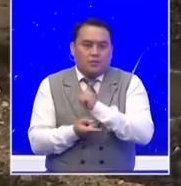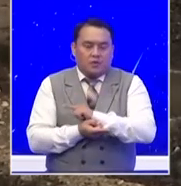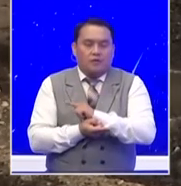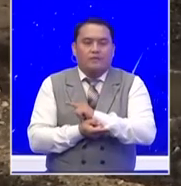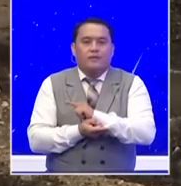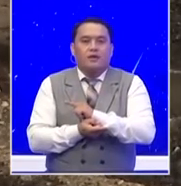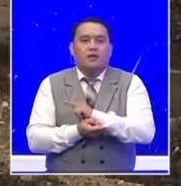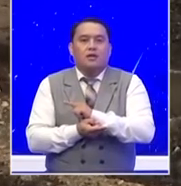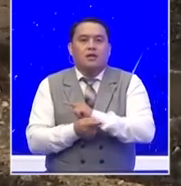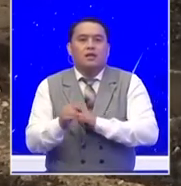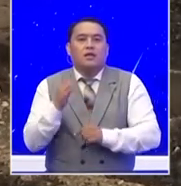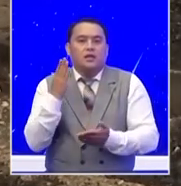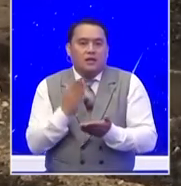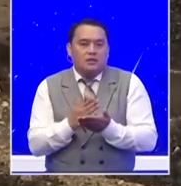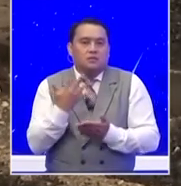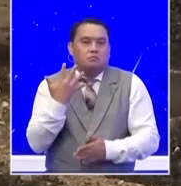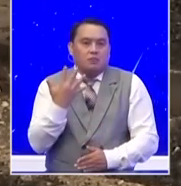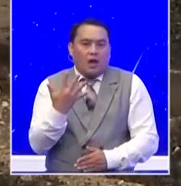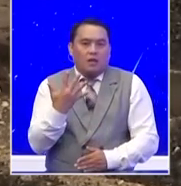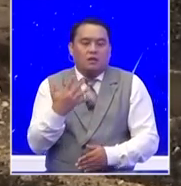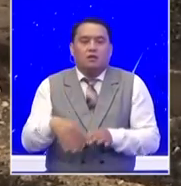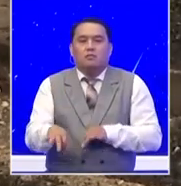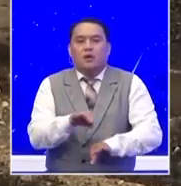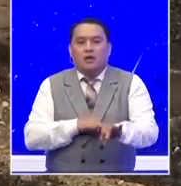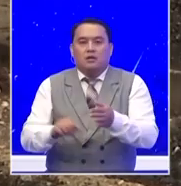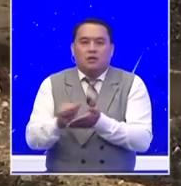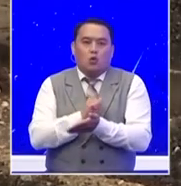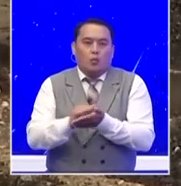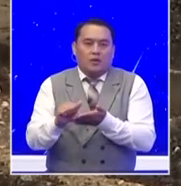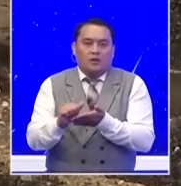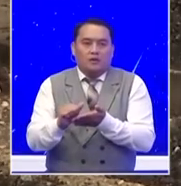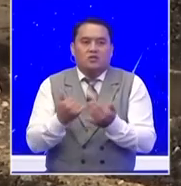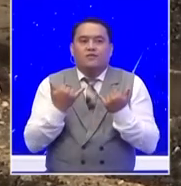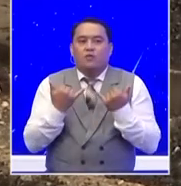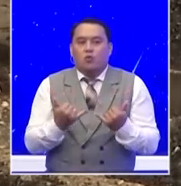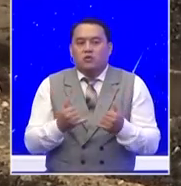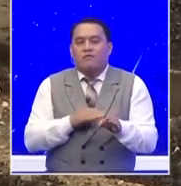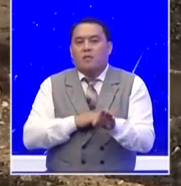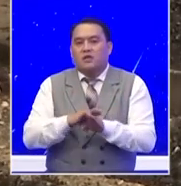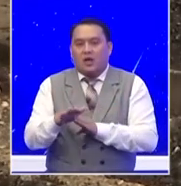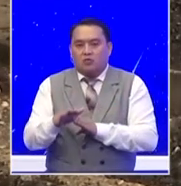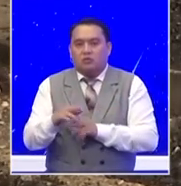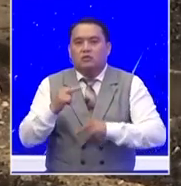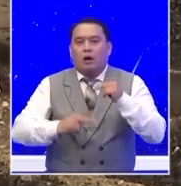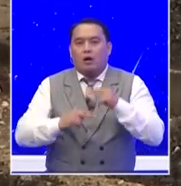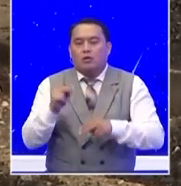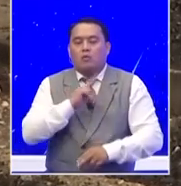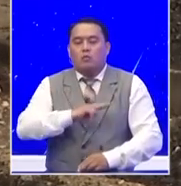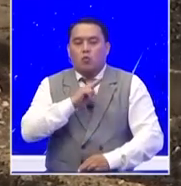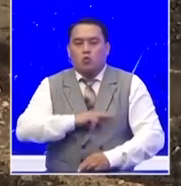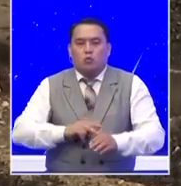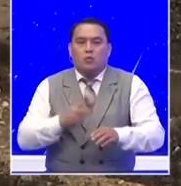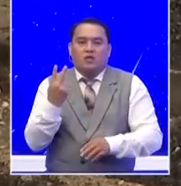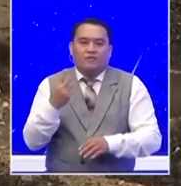топлива. Имеется 5 ПСД. На сегодняшний день реализуется строительно-монтажная работа по